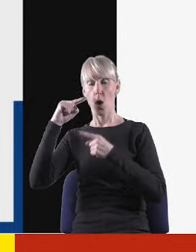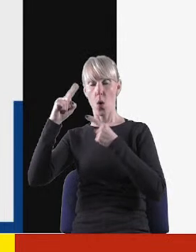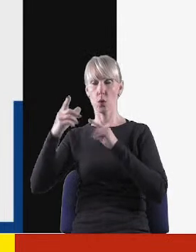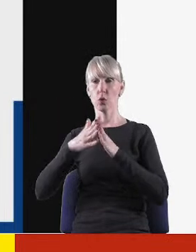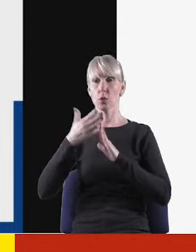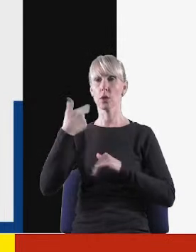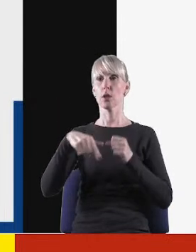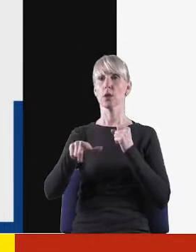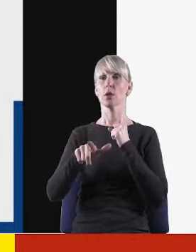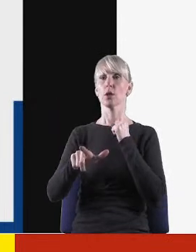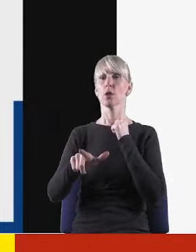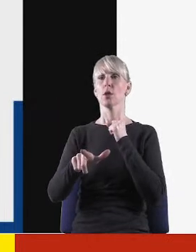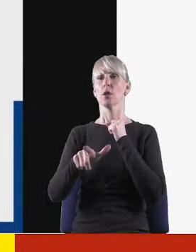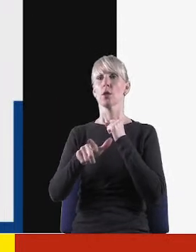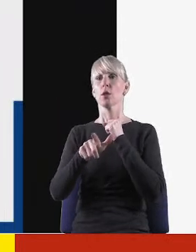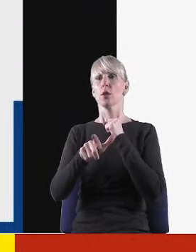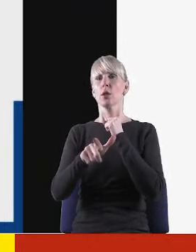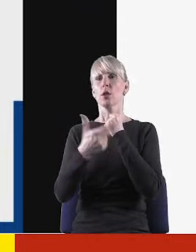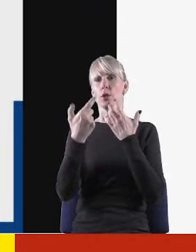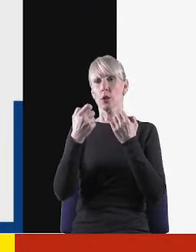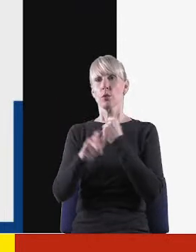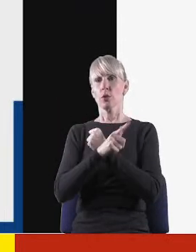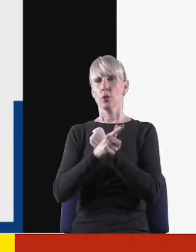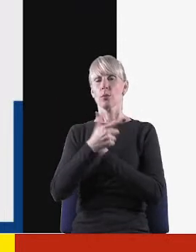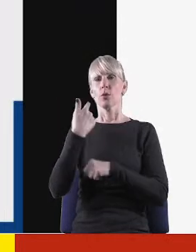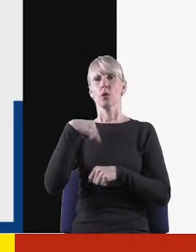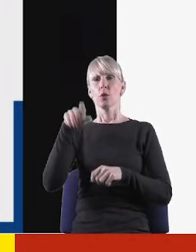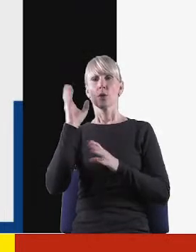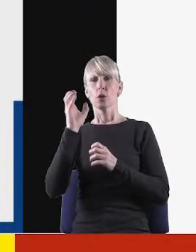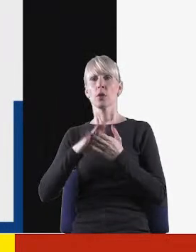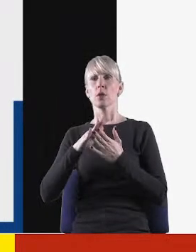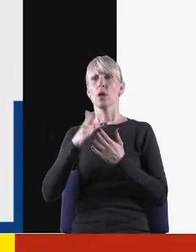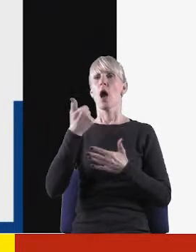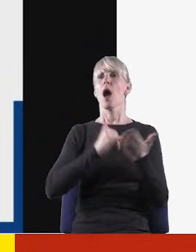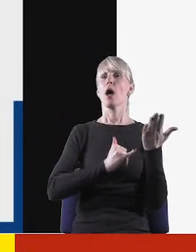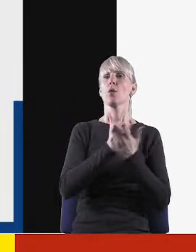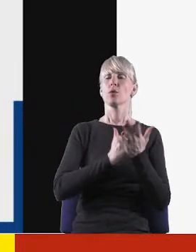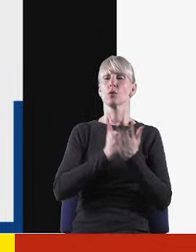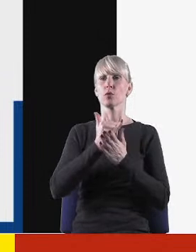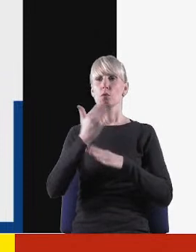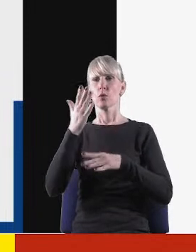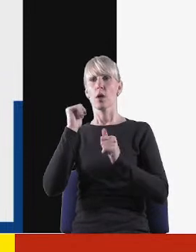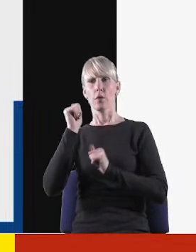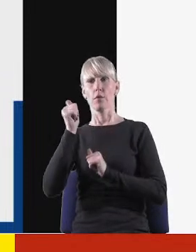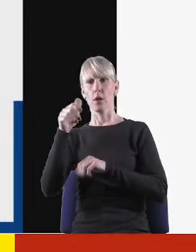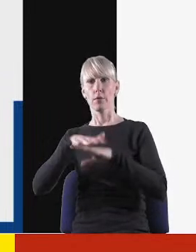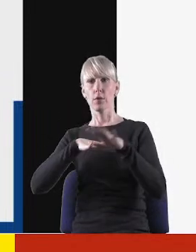natomiast na 33 kursach kwalifikacyjnych uczyło się